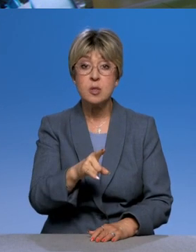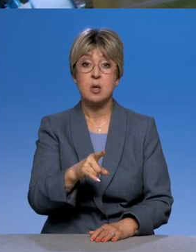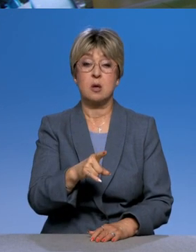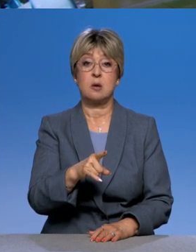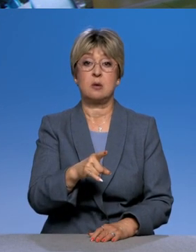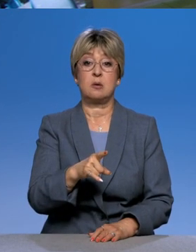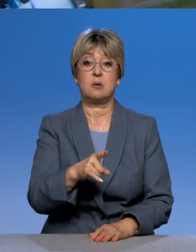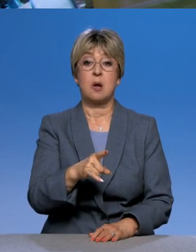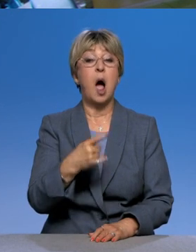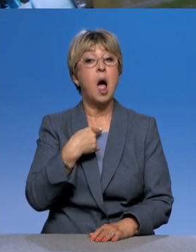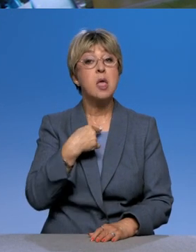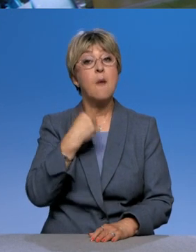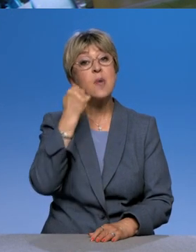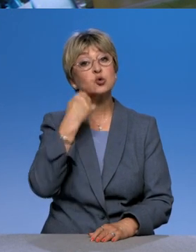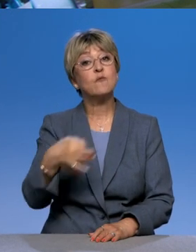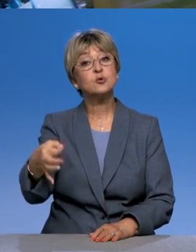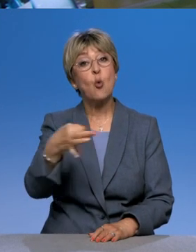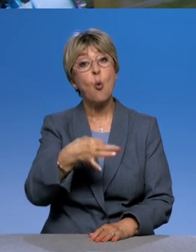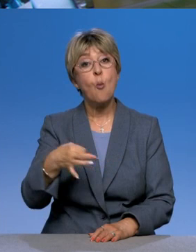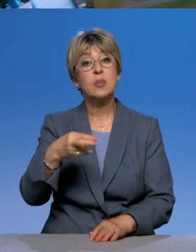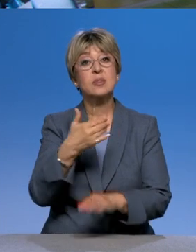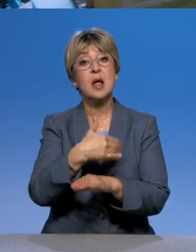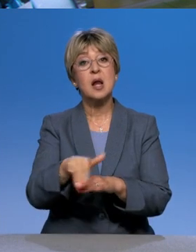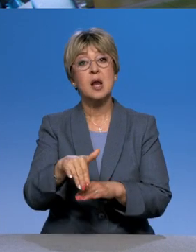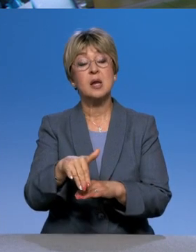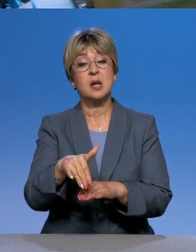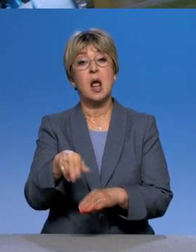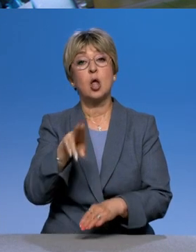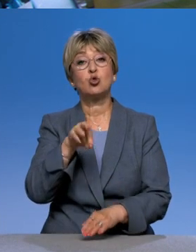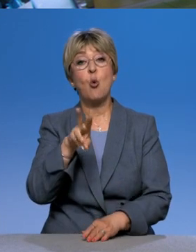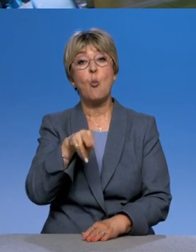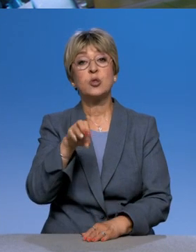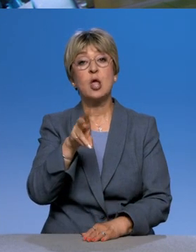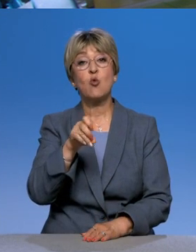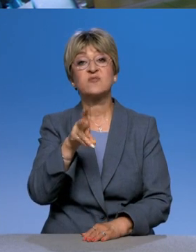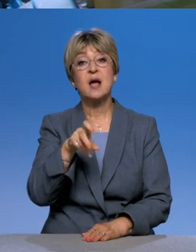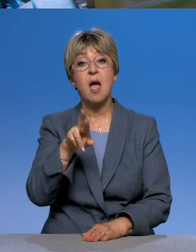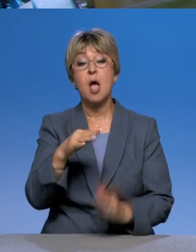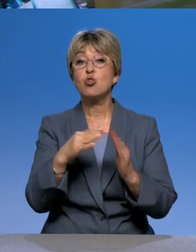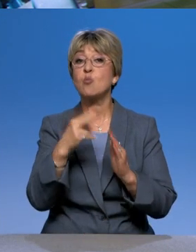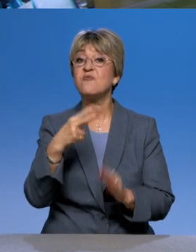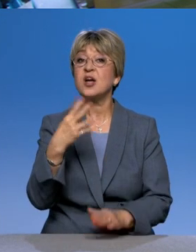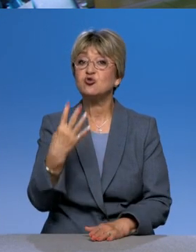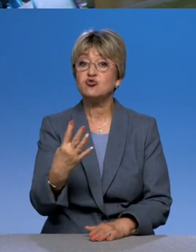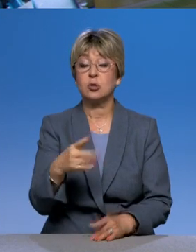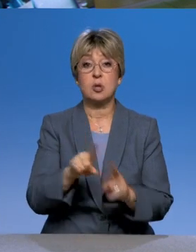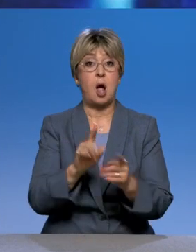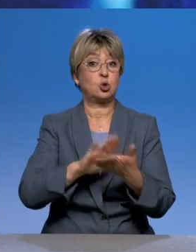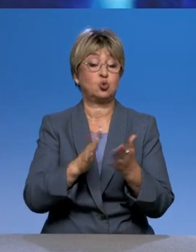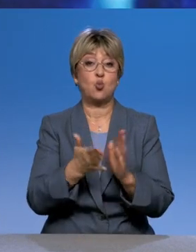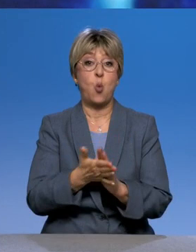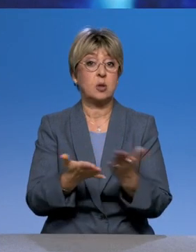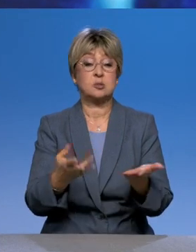в инспекцию по Московской области на улицу Домодедовская, дом 24. Вот. И вот такая ситуация до сих пор, вы знаете,